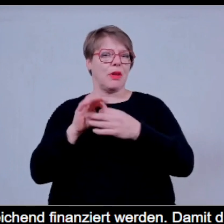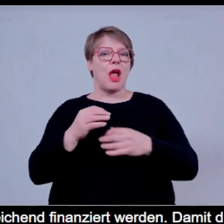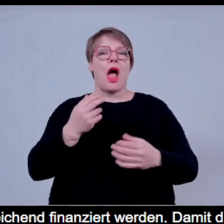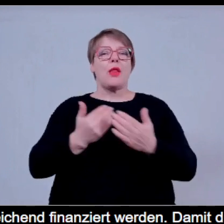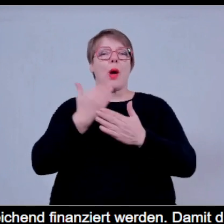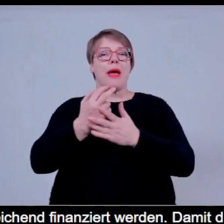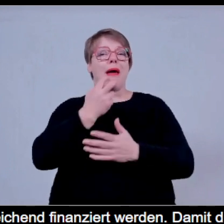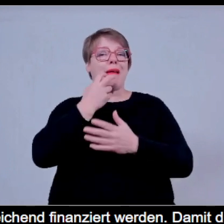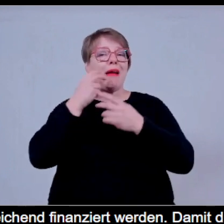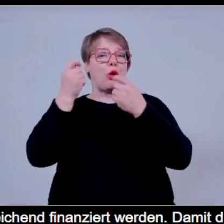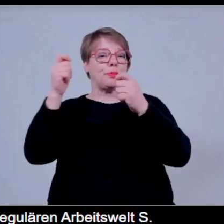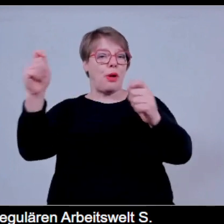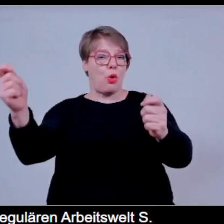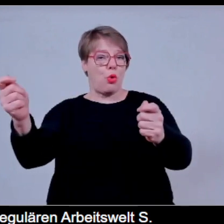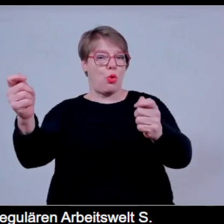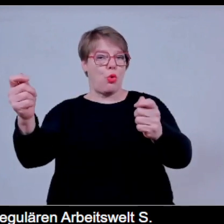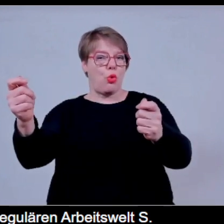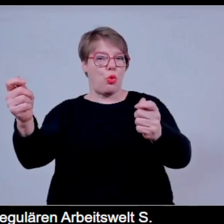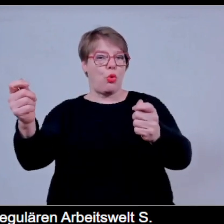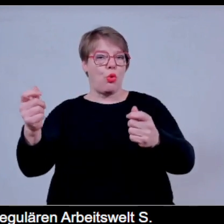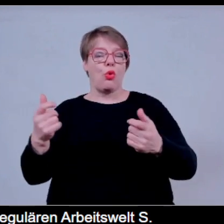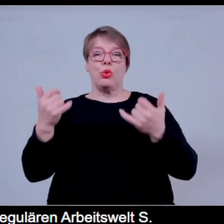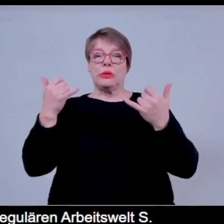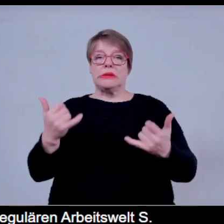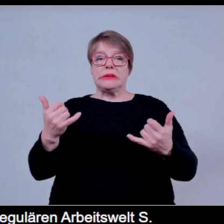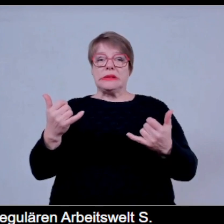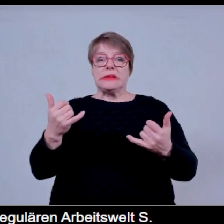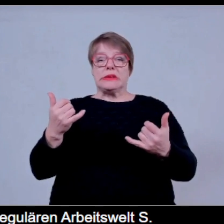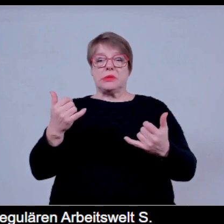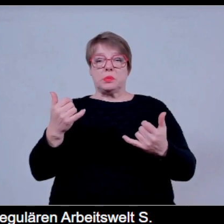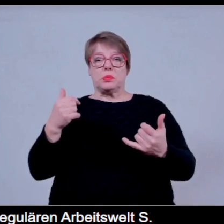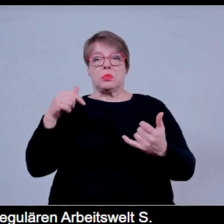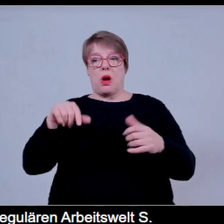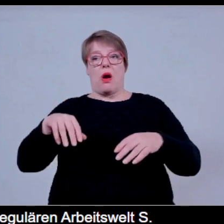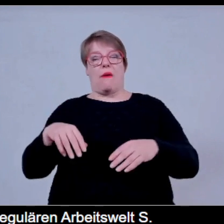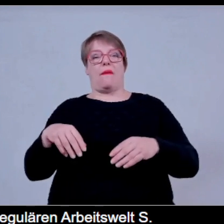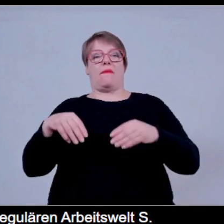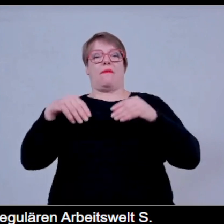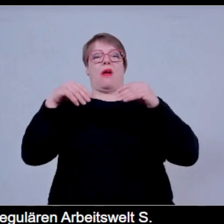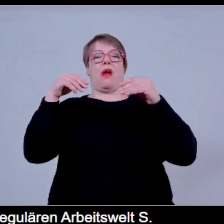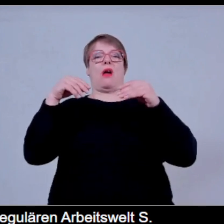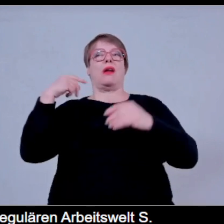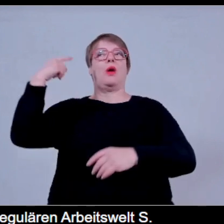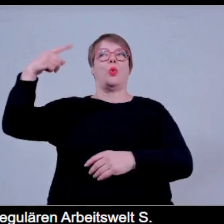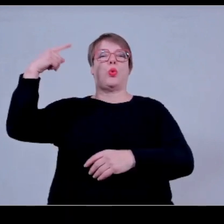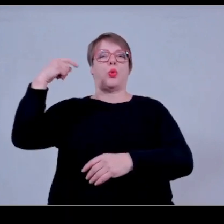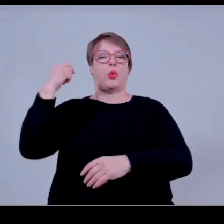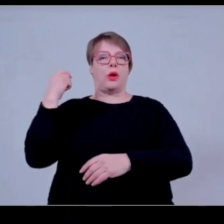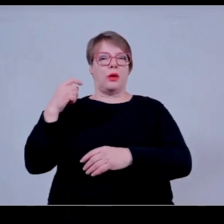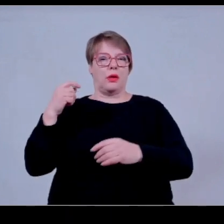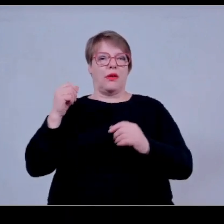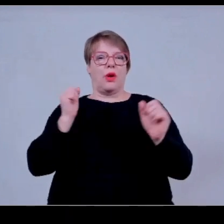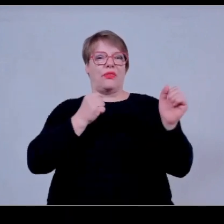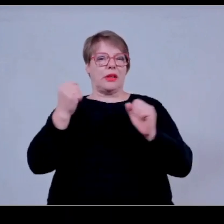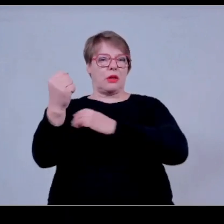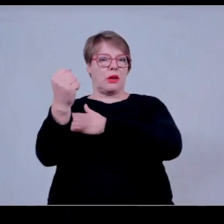ans Netz gehen werden und haben hunderte Anträge auf neue Windkraftanlagen in der Planung. Also es wird sich richtig was bewegen.